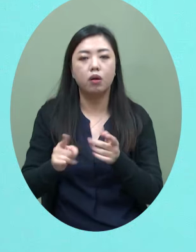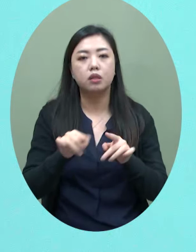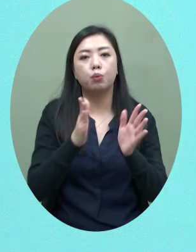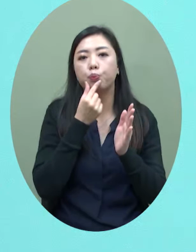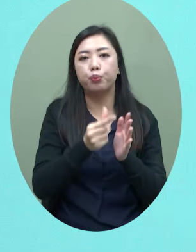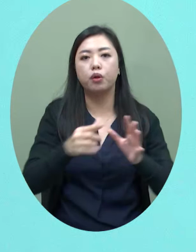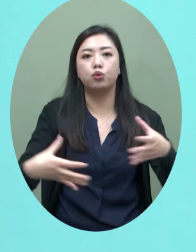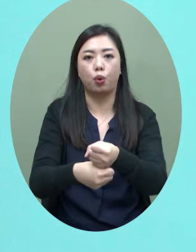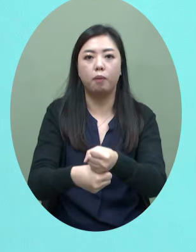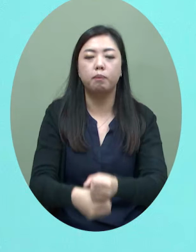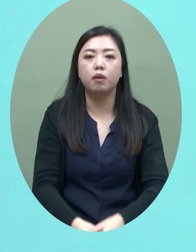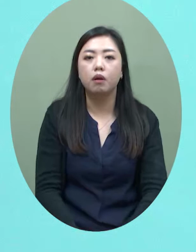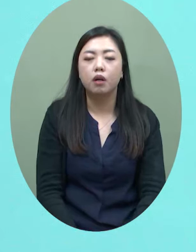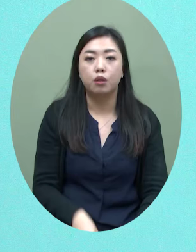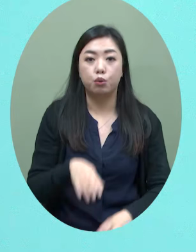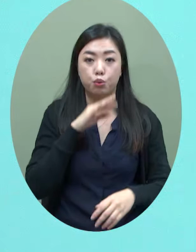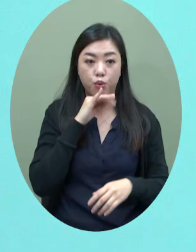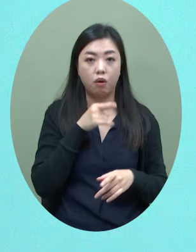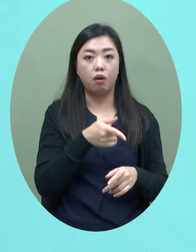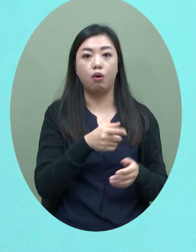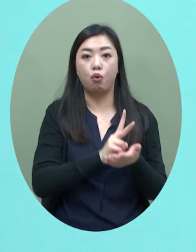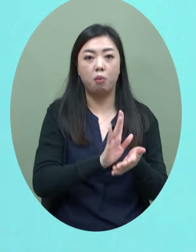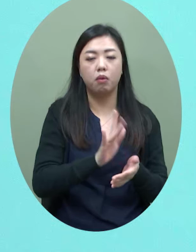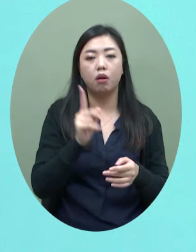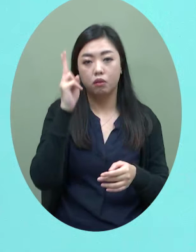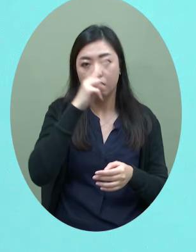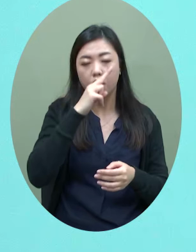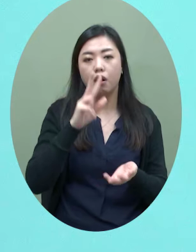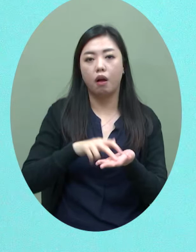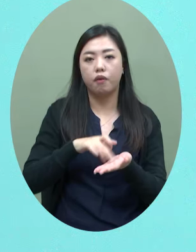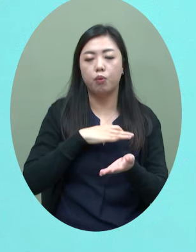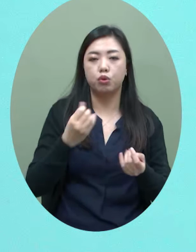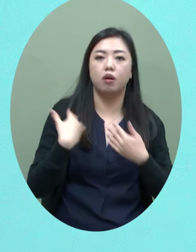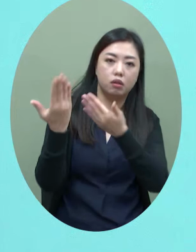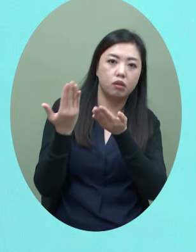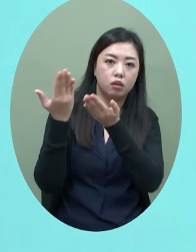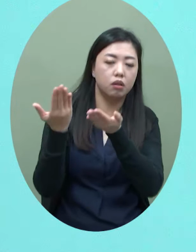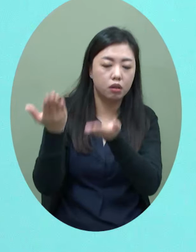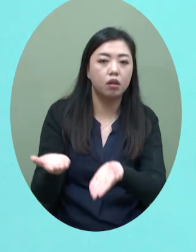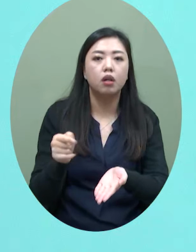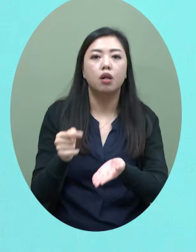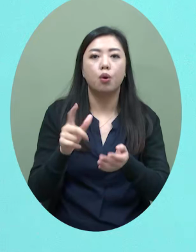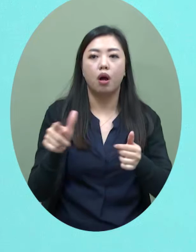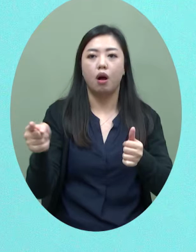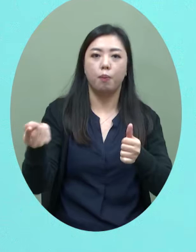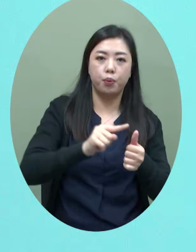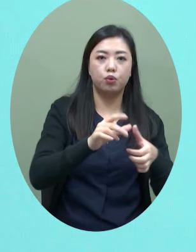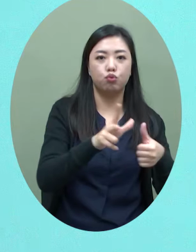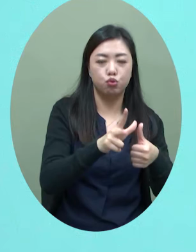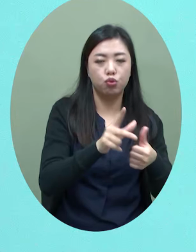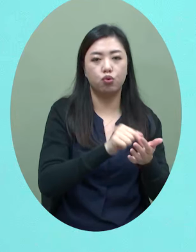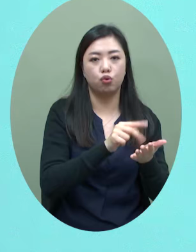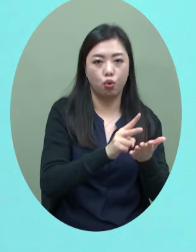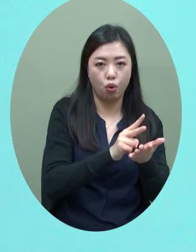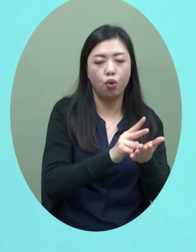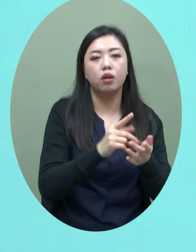做。如果唔係咧，我哋就要喺立法會不斷咁去提交某一條主體條例嘅修